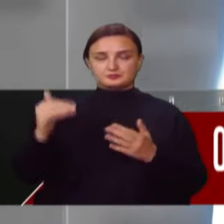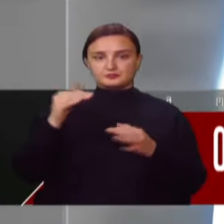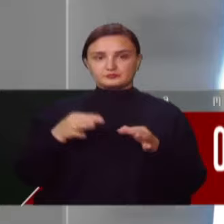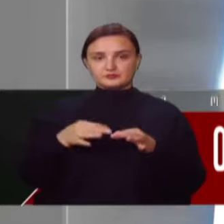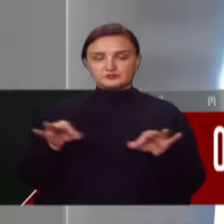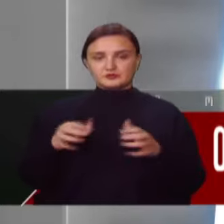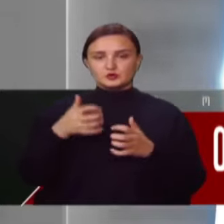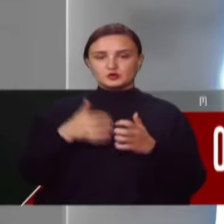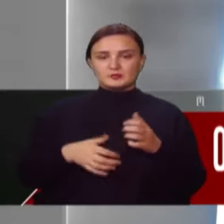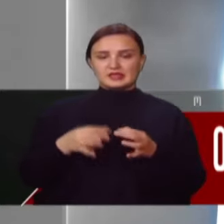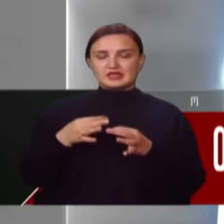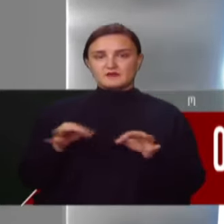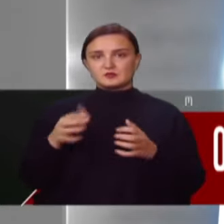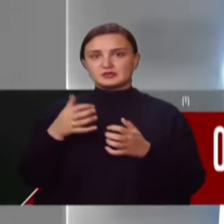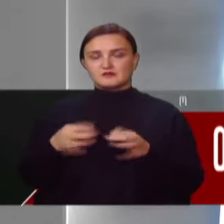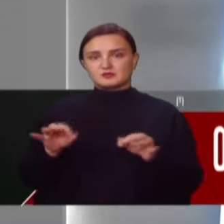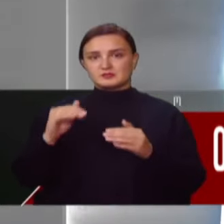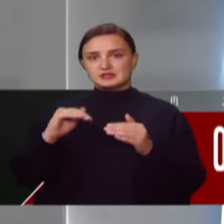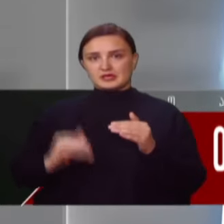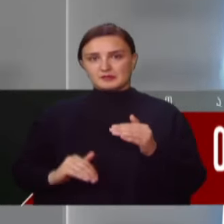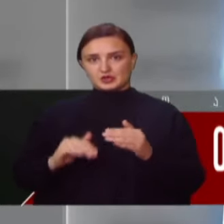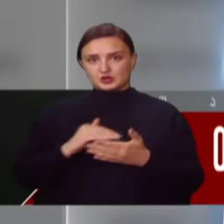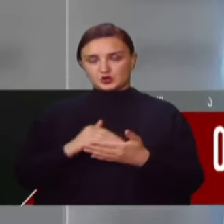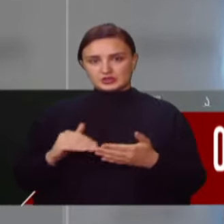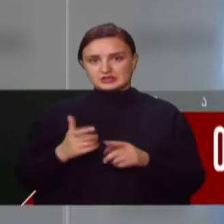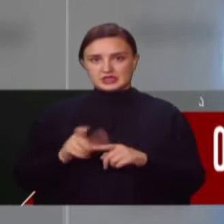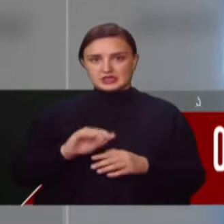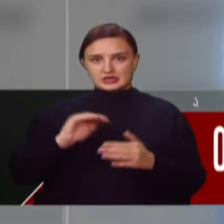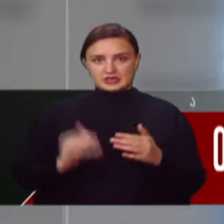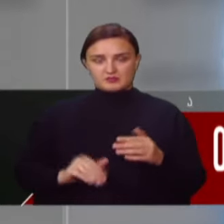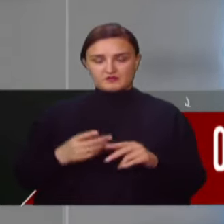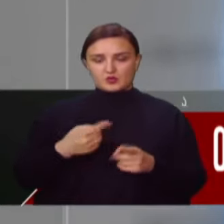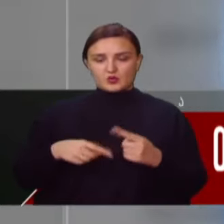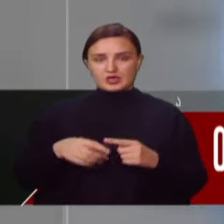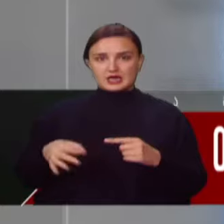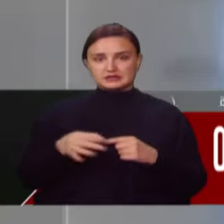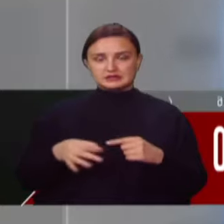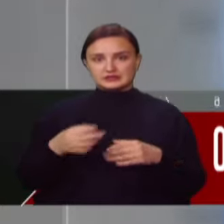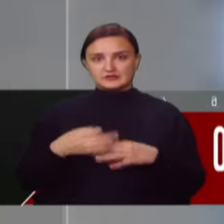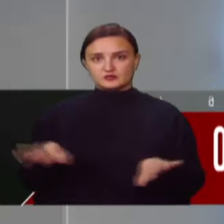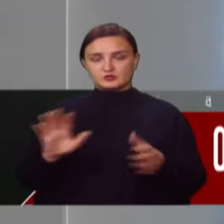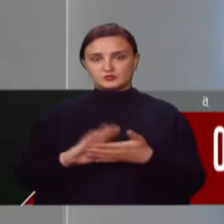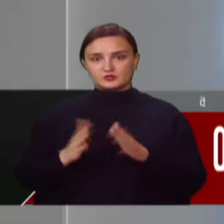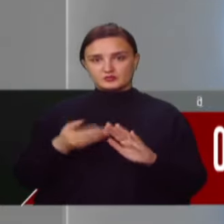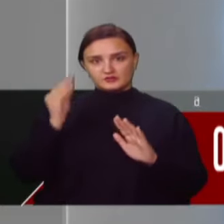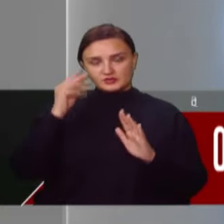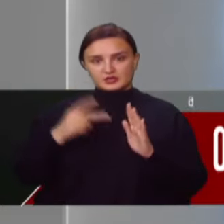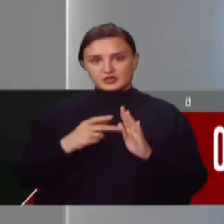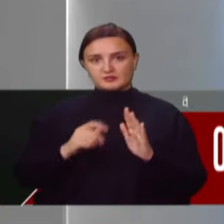ზომიერი თავისუფლება, თავისუფლების დაბალი დონე და თავისუფლების უმდაბლესი დონე. ორგანიზაცია თავისუფლების მდგომარეობას აფასებს